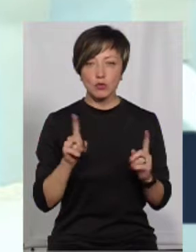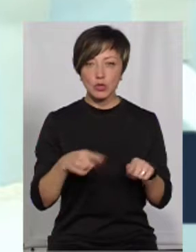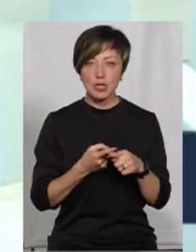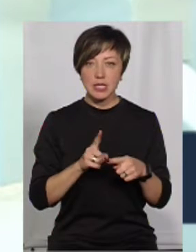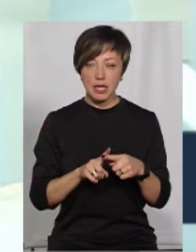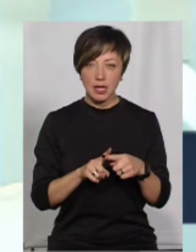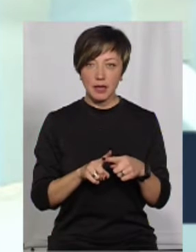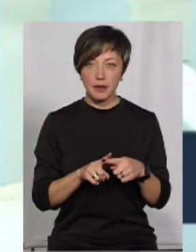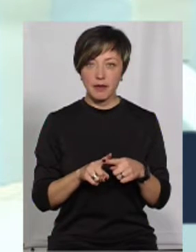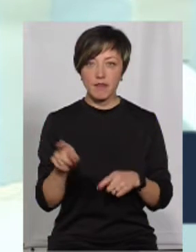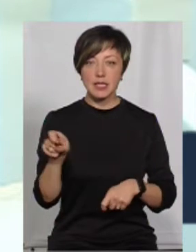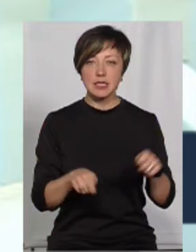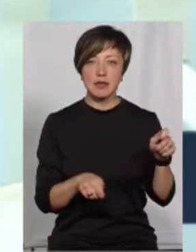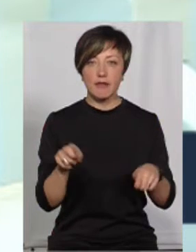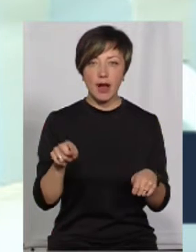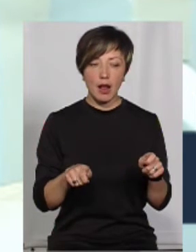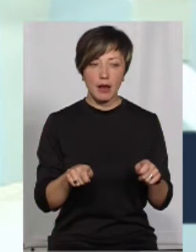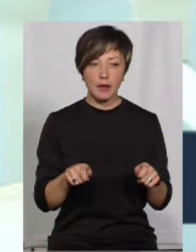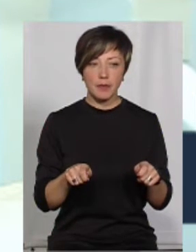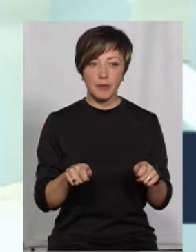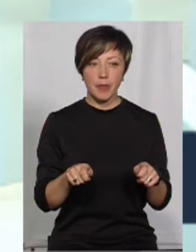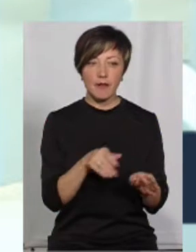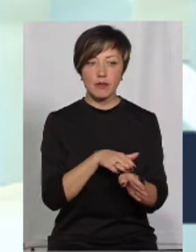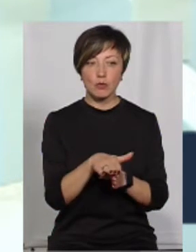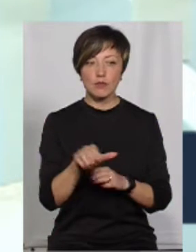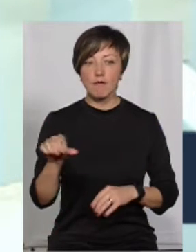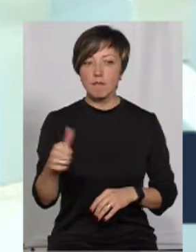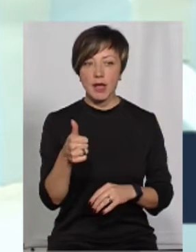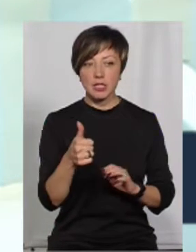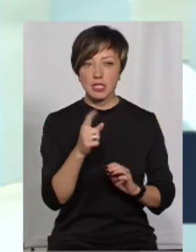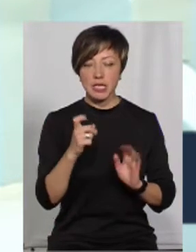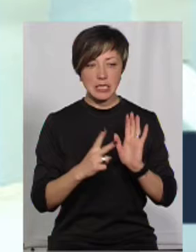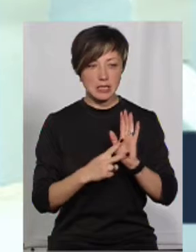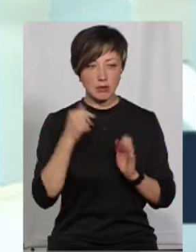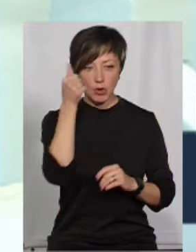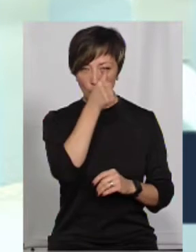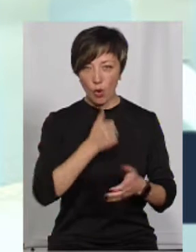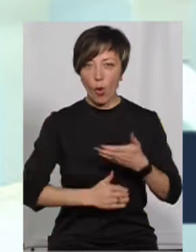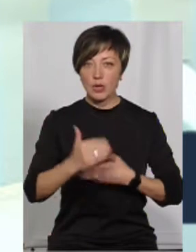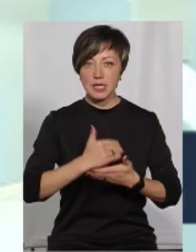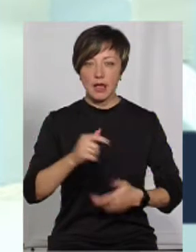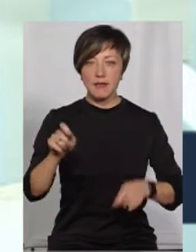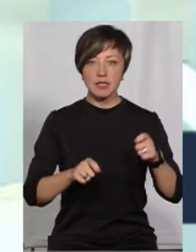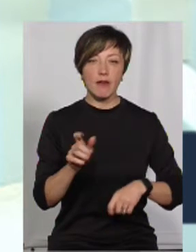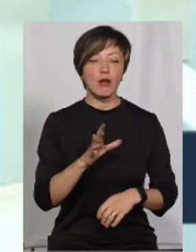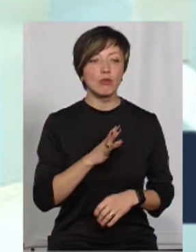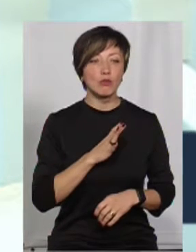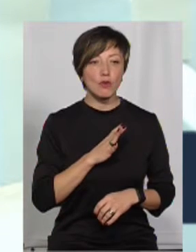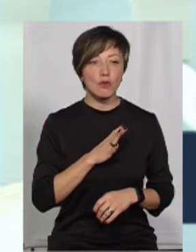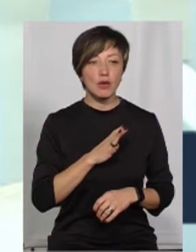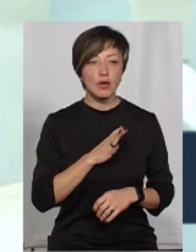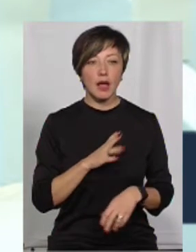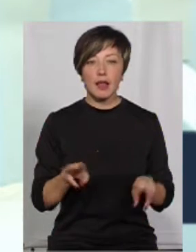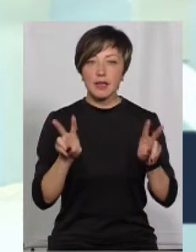цей фестиваль, він відбувся вперше за 7 років. Тобто останній фестиваль був,